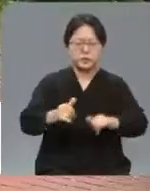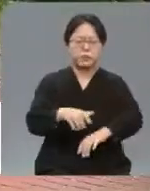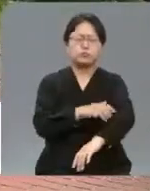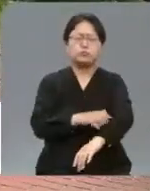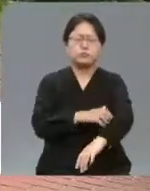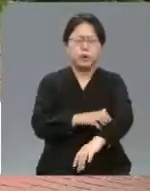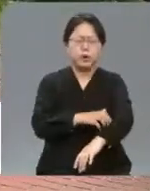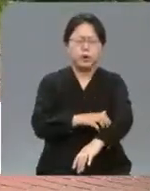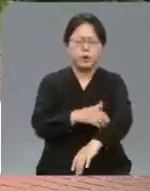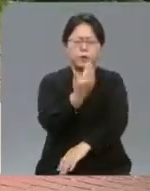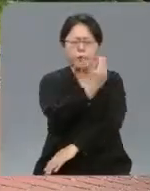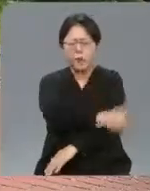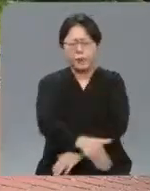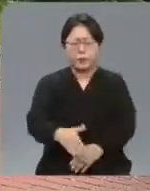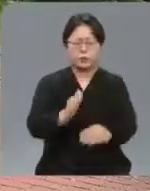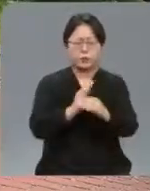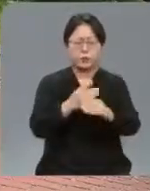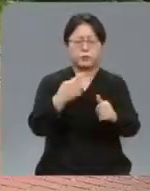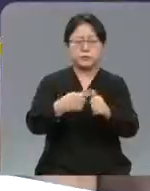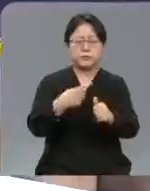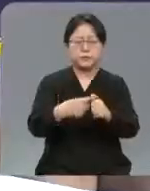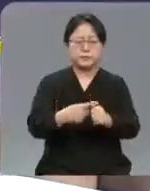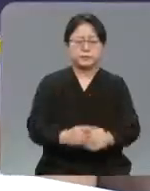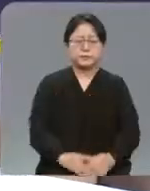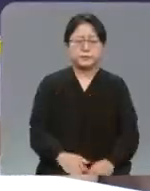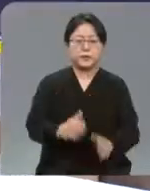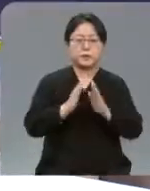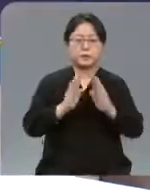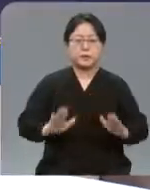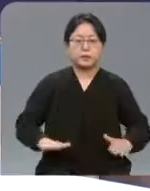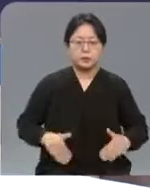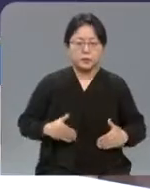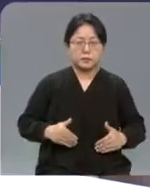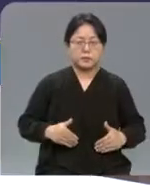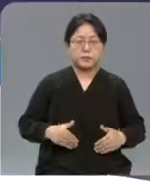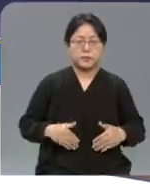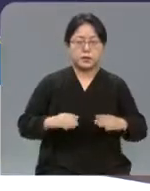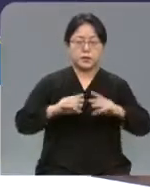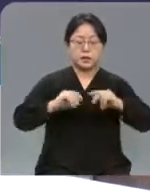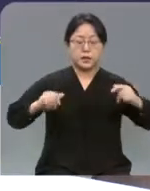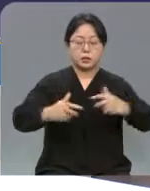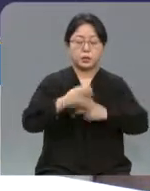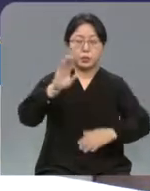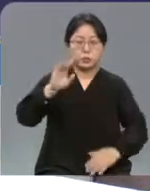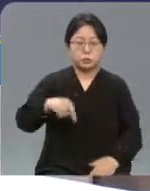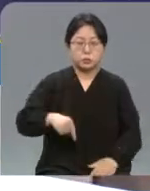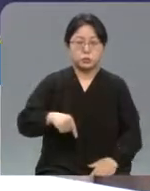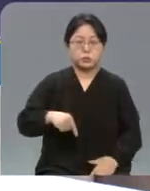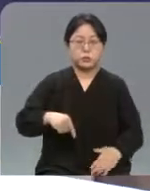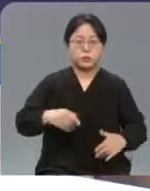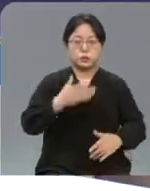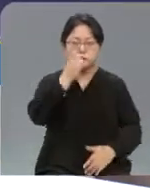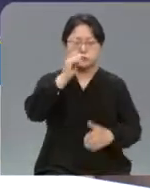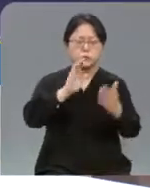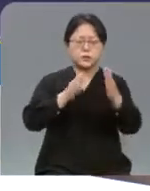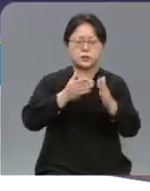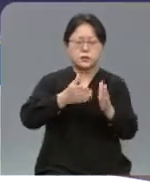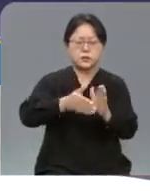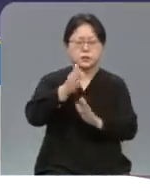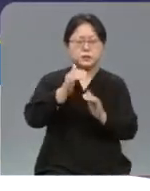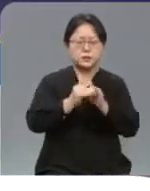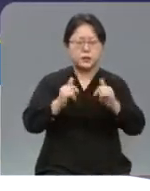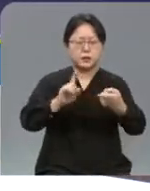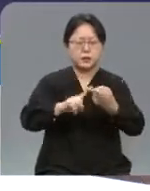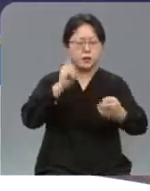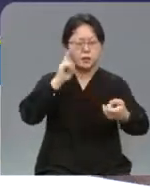피해는 외면하고 있다 고 비판했습니다 전란 항거와 국보 고통 후에 순천시의 미래에 대해서 일말의